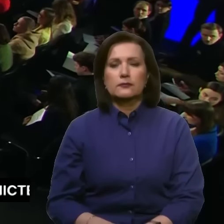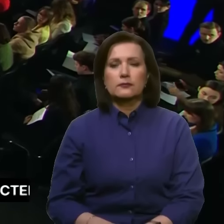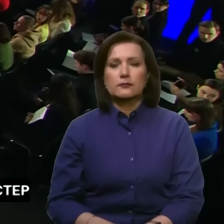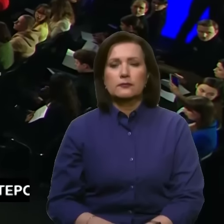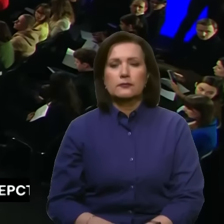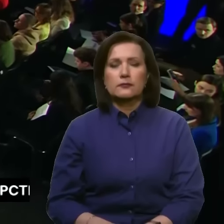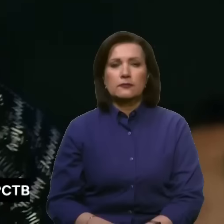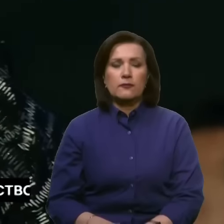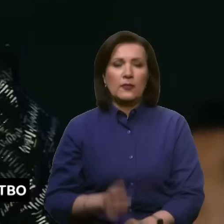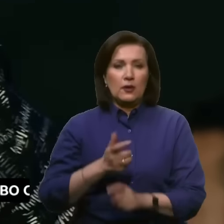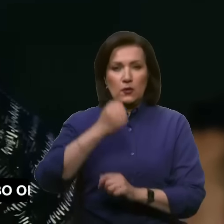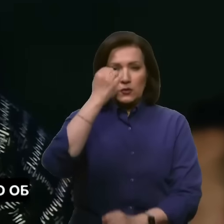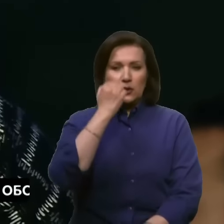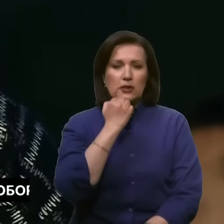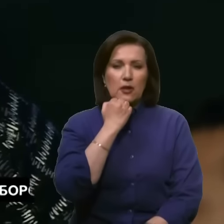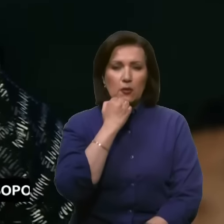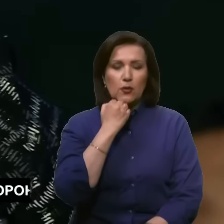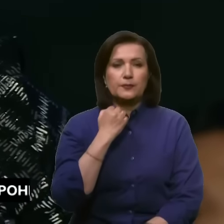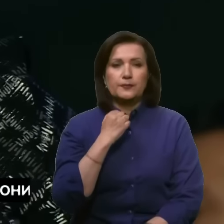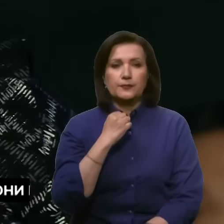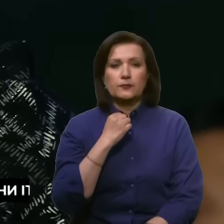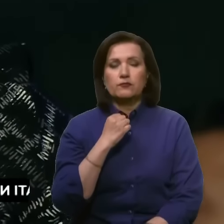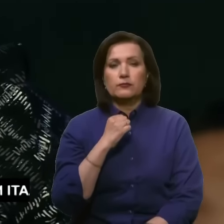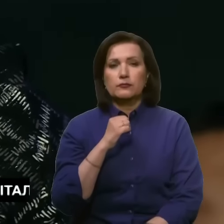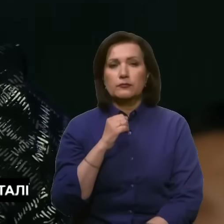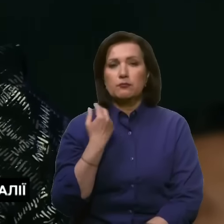Thank you. Дуже дякую.